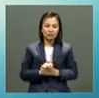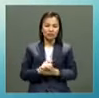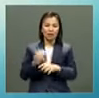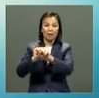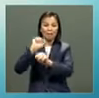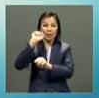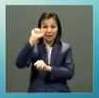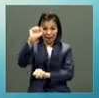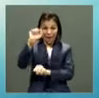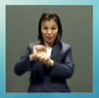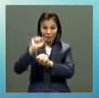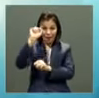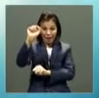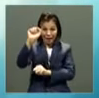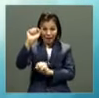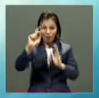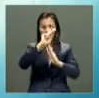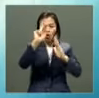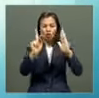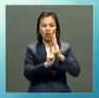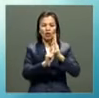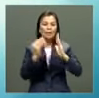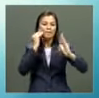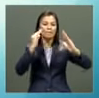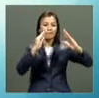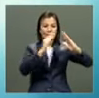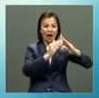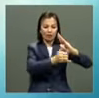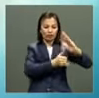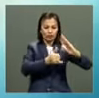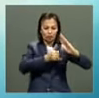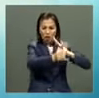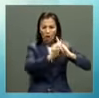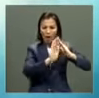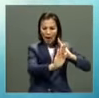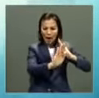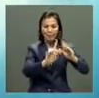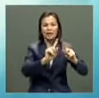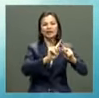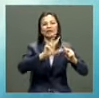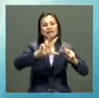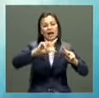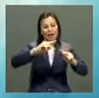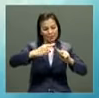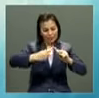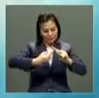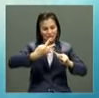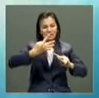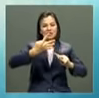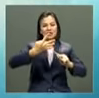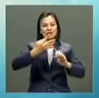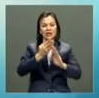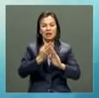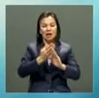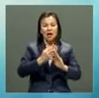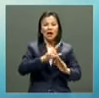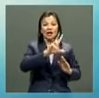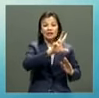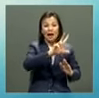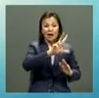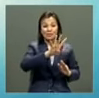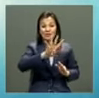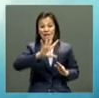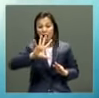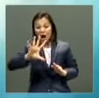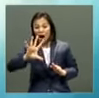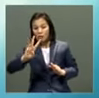กาศเคอร์ฟิวคือวันที่3เมษายนถ้านับนิ้วมา3 4 5 6 7 8 9